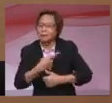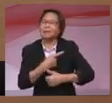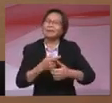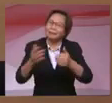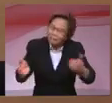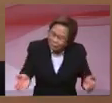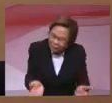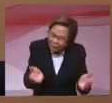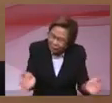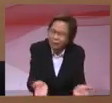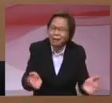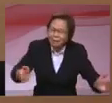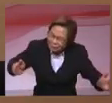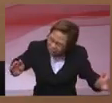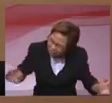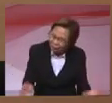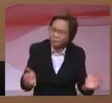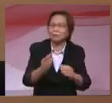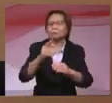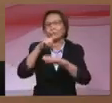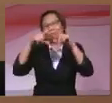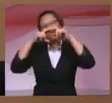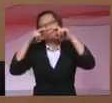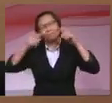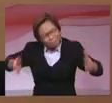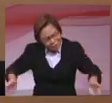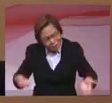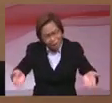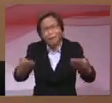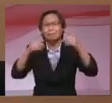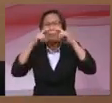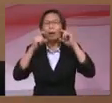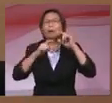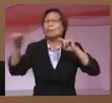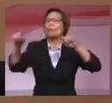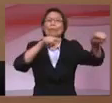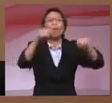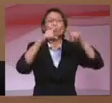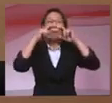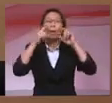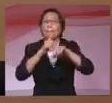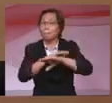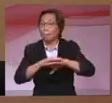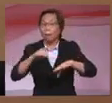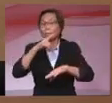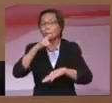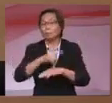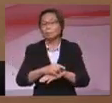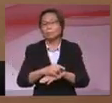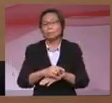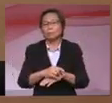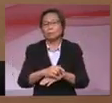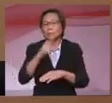menggalakkan yang pertama, digalakkan memakai mask di mana-mana saja. Tetapi bukan wajib,